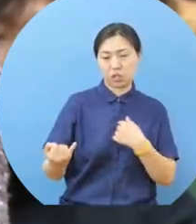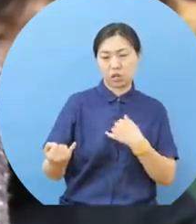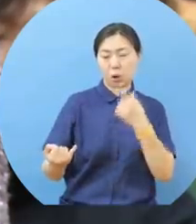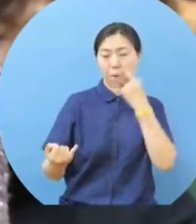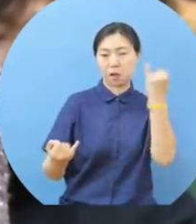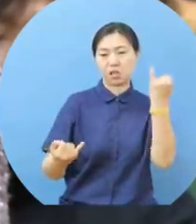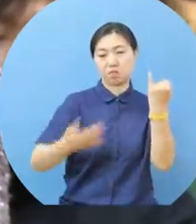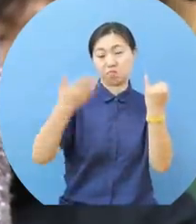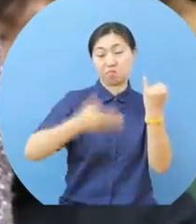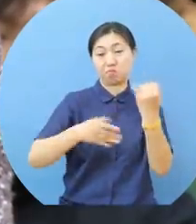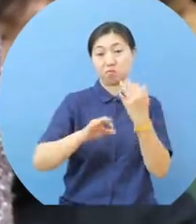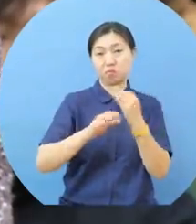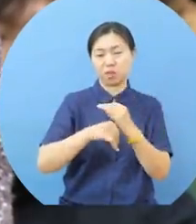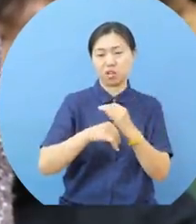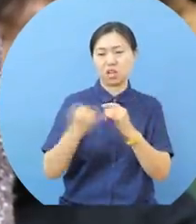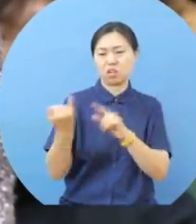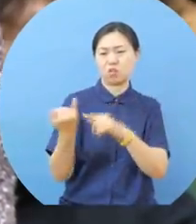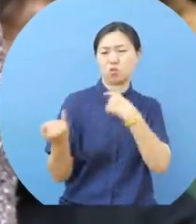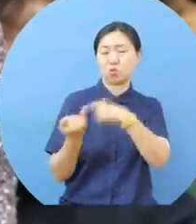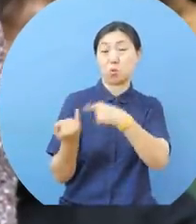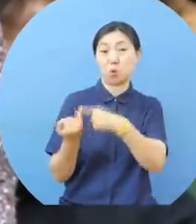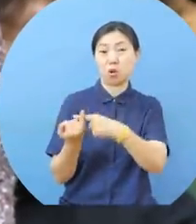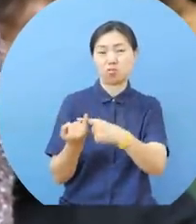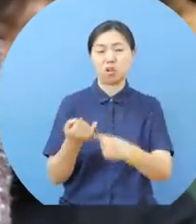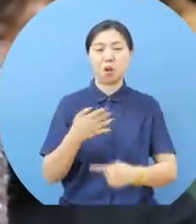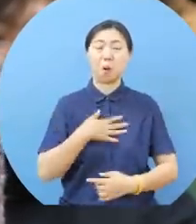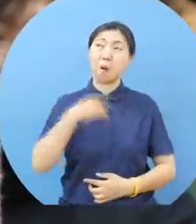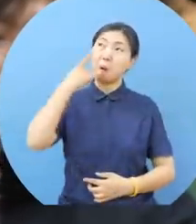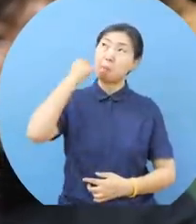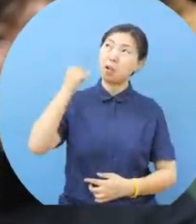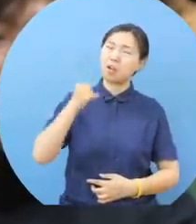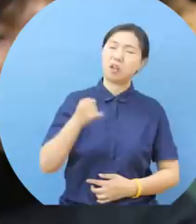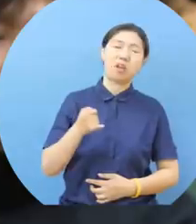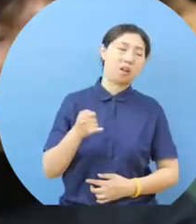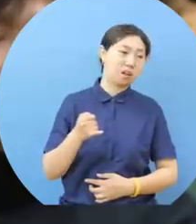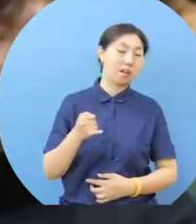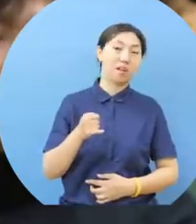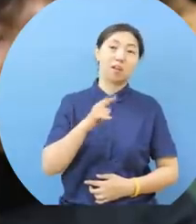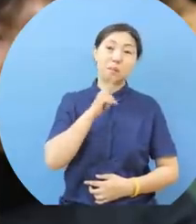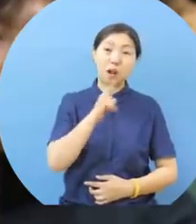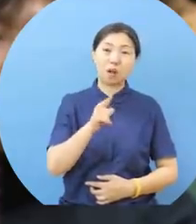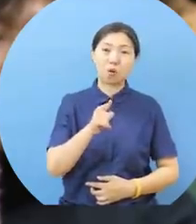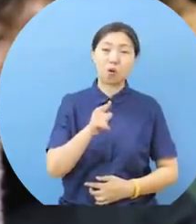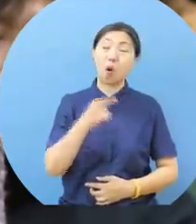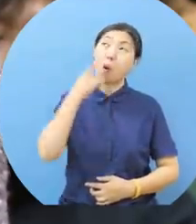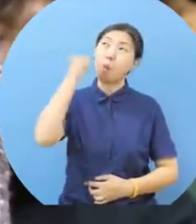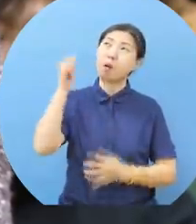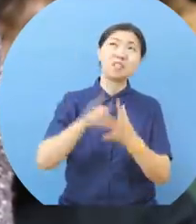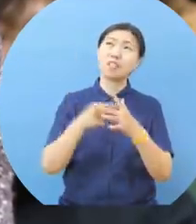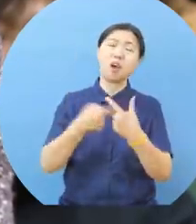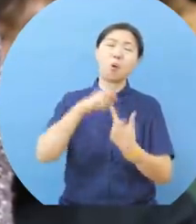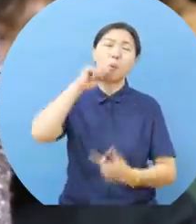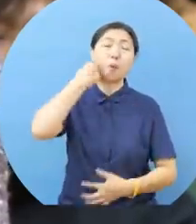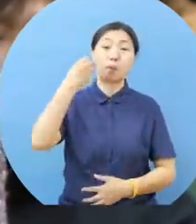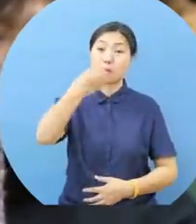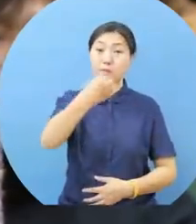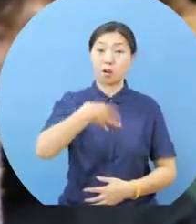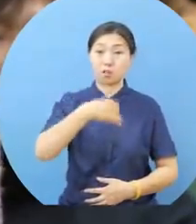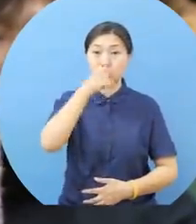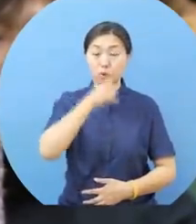동생에 대해 요구 라며 엄마인 제가 한심하다는 듯이 이야기를 하며 저를 이해할 수 없다는 이야기를